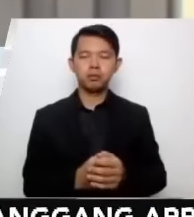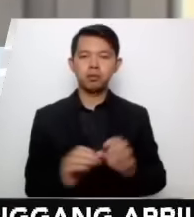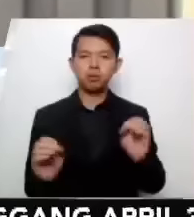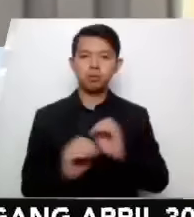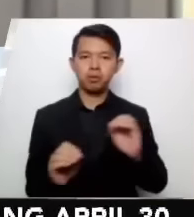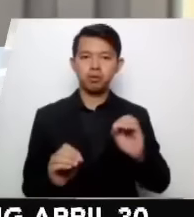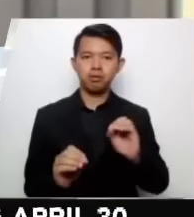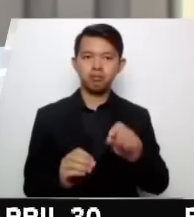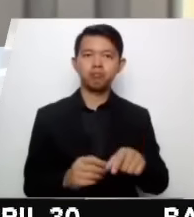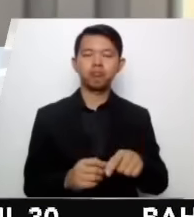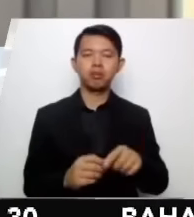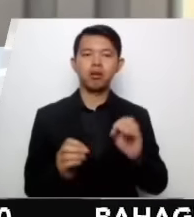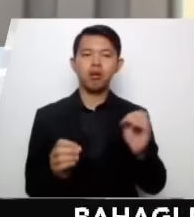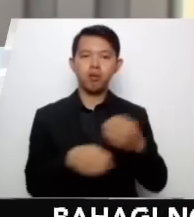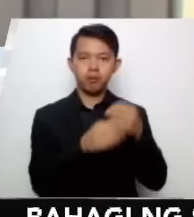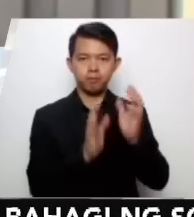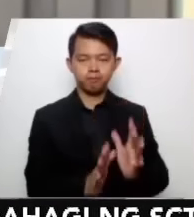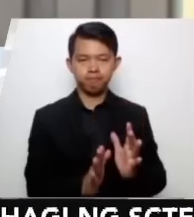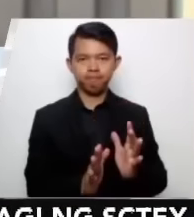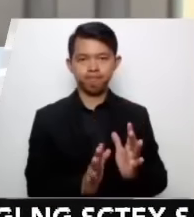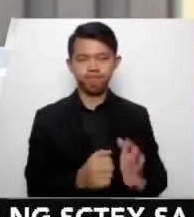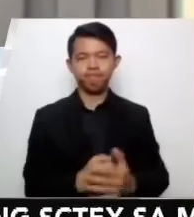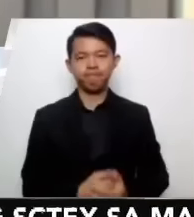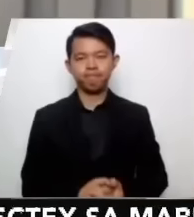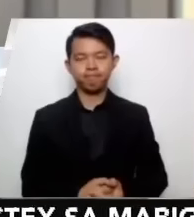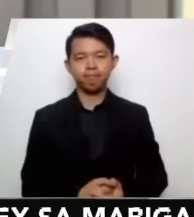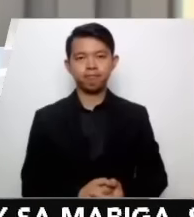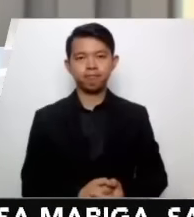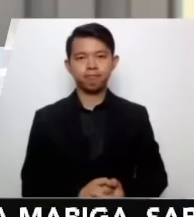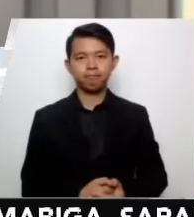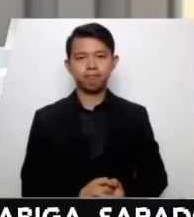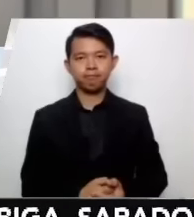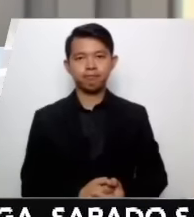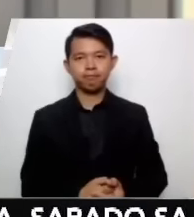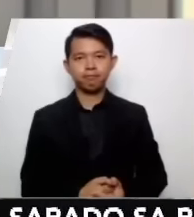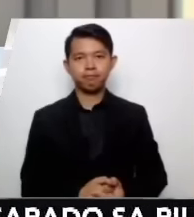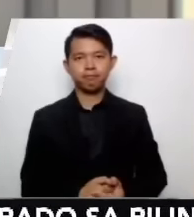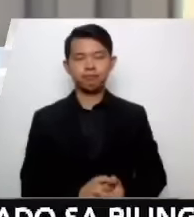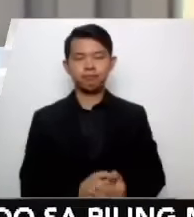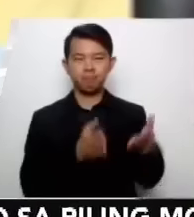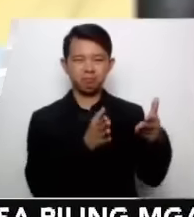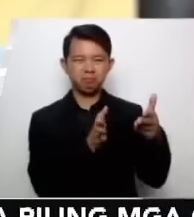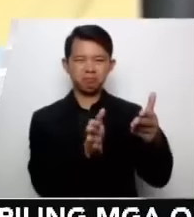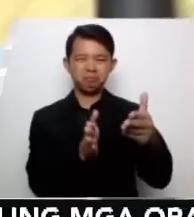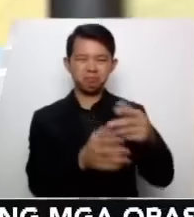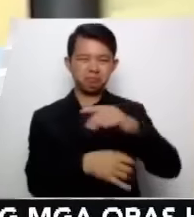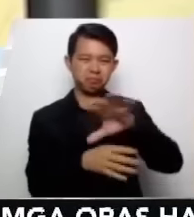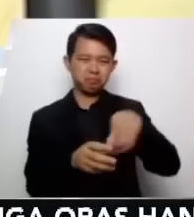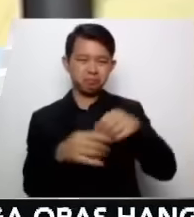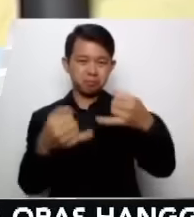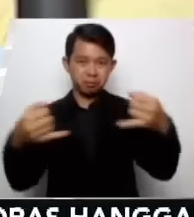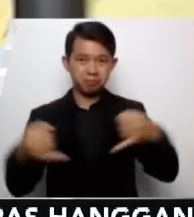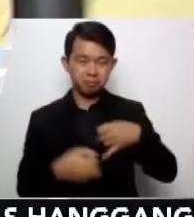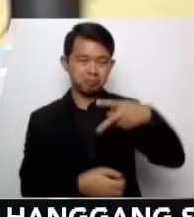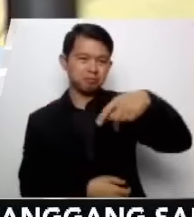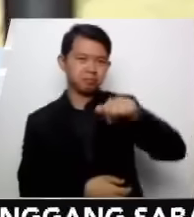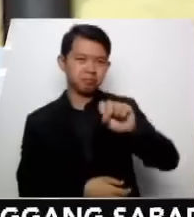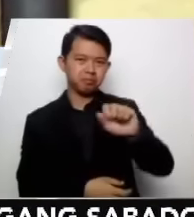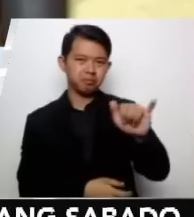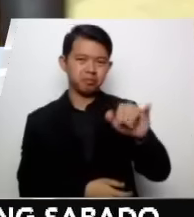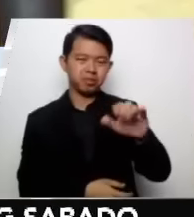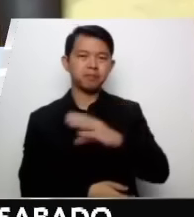may bucaneg ah kasi ano yan eh boundary ng pasay at ng Manila raber extorsion ng kahaharapin